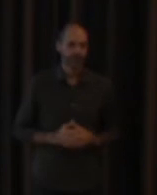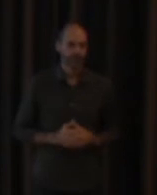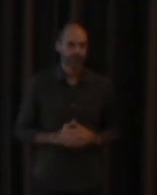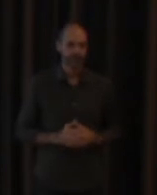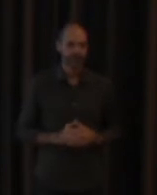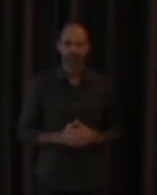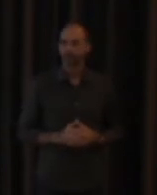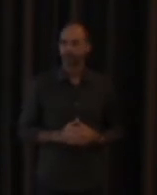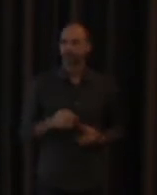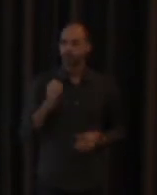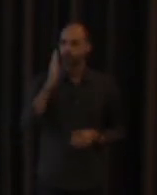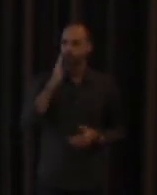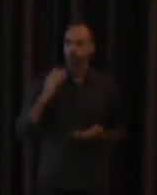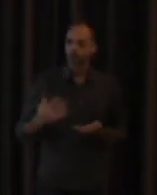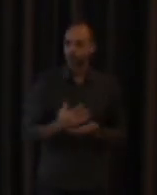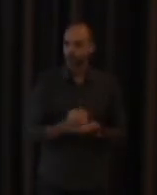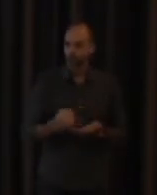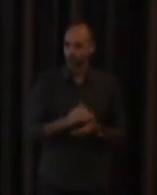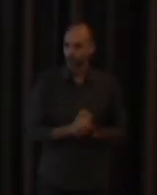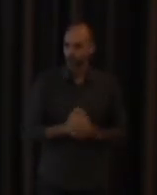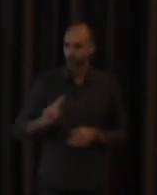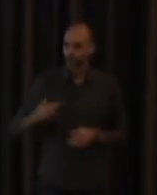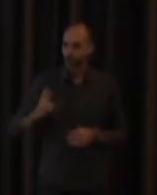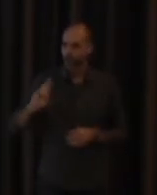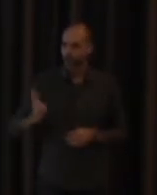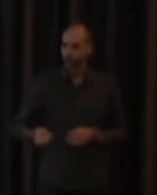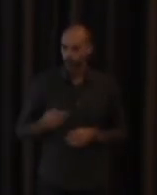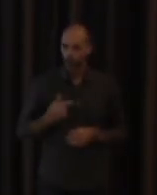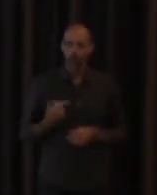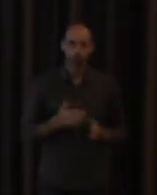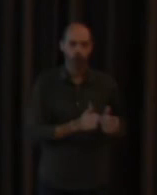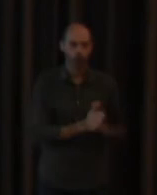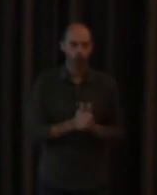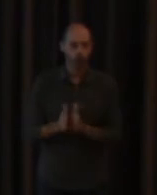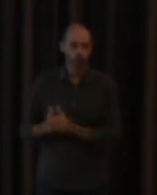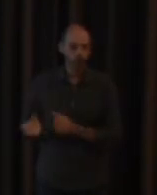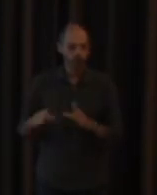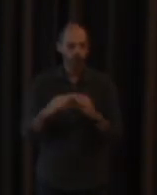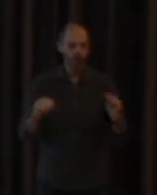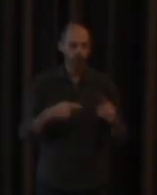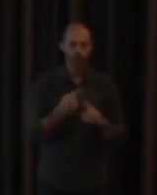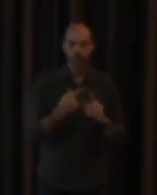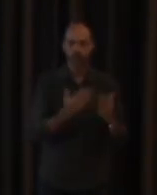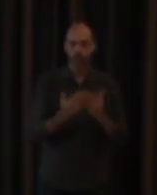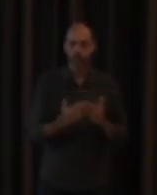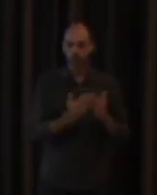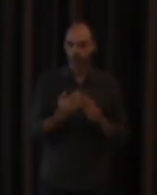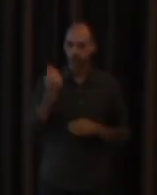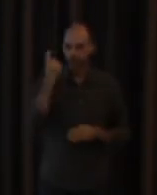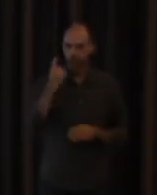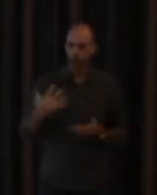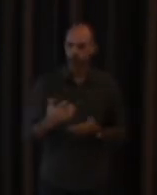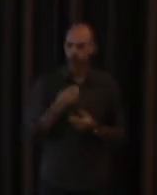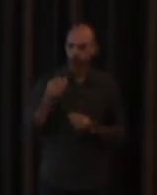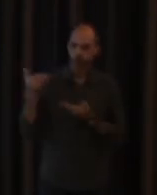Doncs, molt bon dia a tothom, al vicerrector, als col·legues de la facultat i als estudiants. Sigueu tots